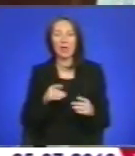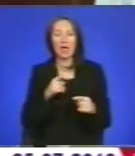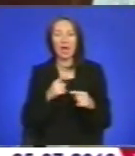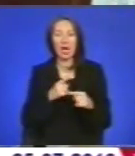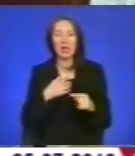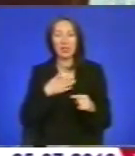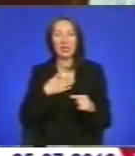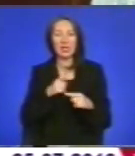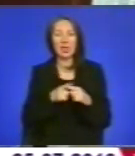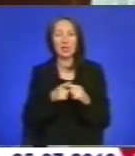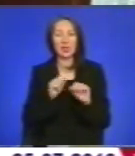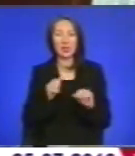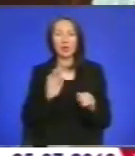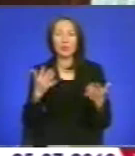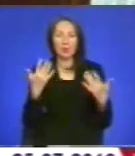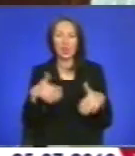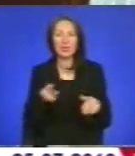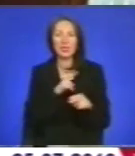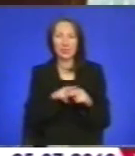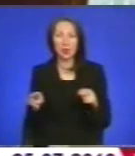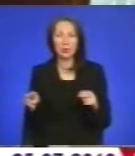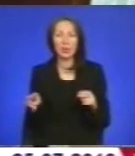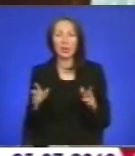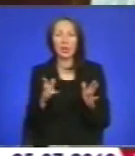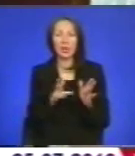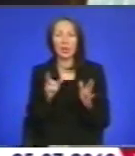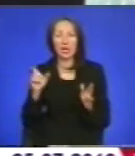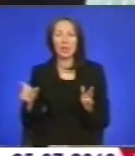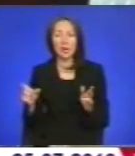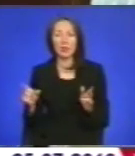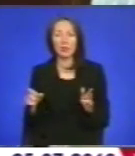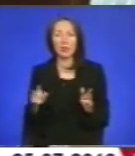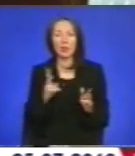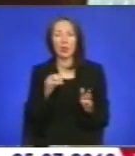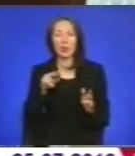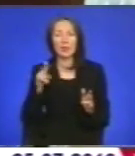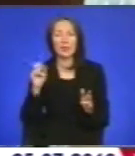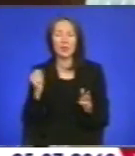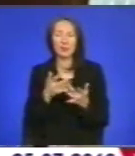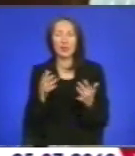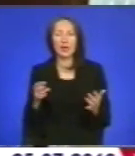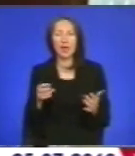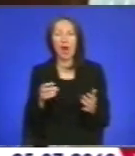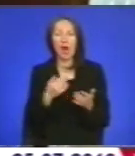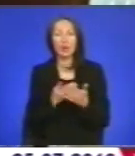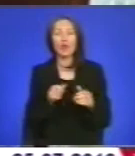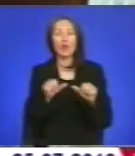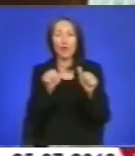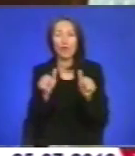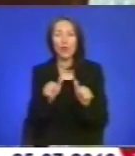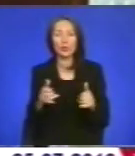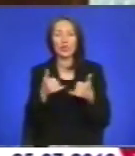може бути втрачений, загублений християнином, купцем, місіонером. А от формочка для